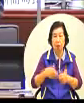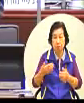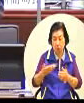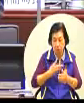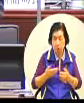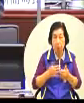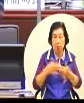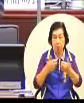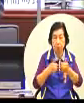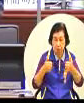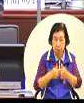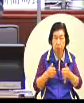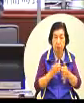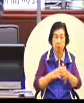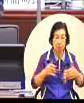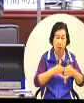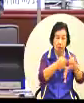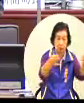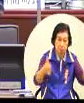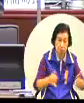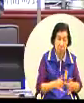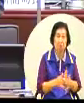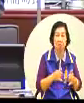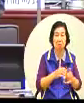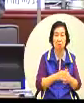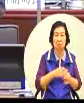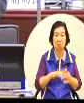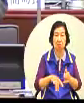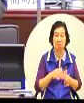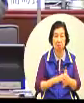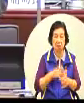难，执政也是非常艰难，